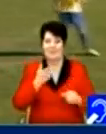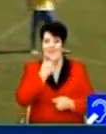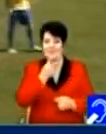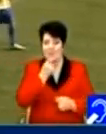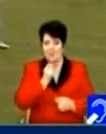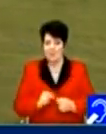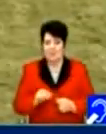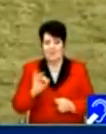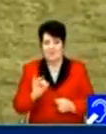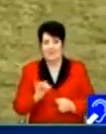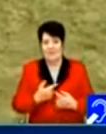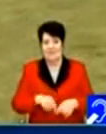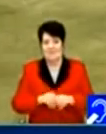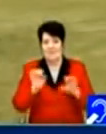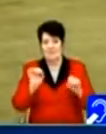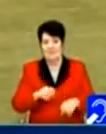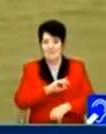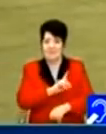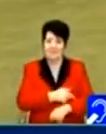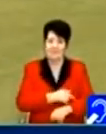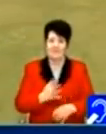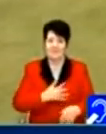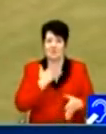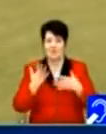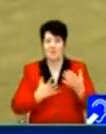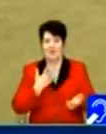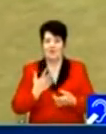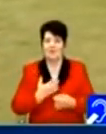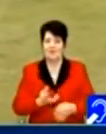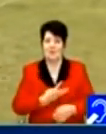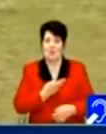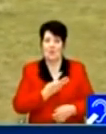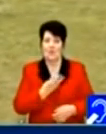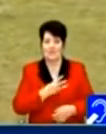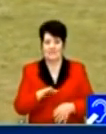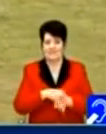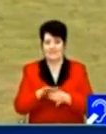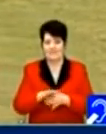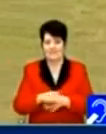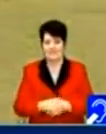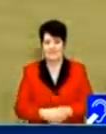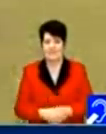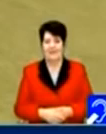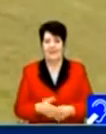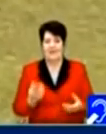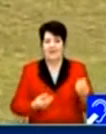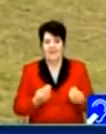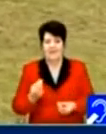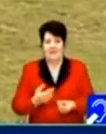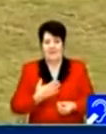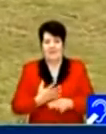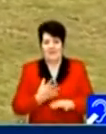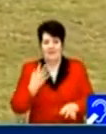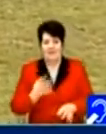complex, care dezvoltă atât abilitățile fizice, cât și curajul, dar și dorința de perfecționare. părinții noștri au jucat oină și noi la rândul